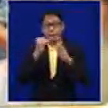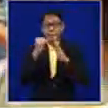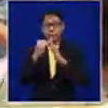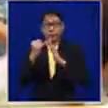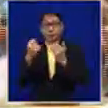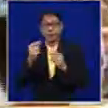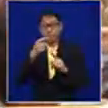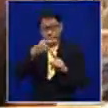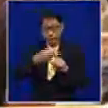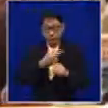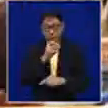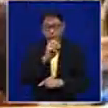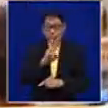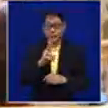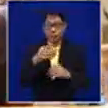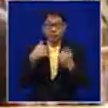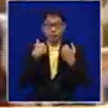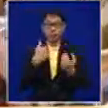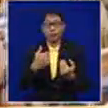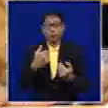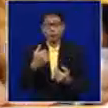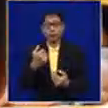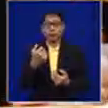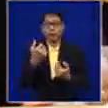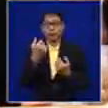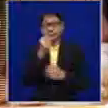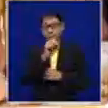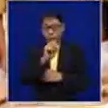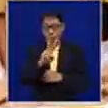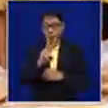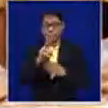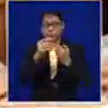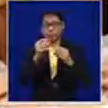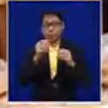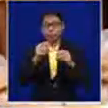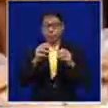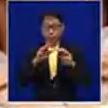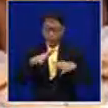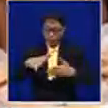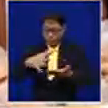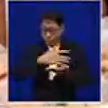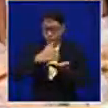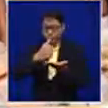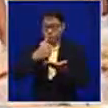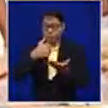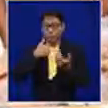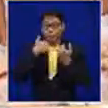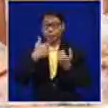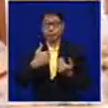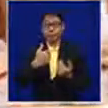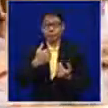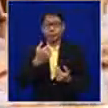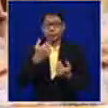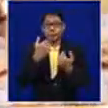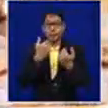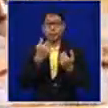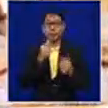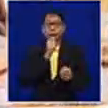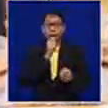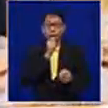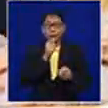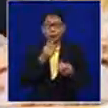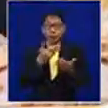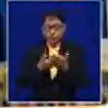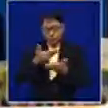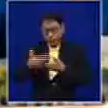เดือนธันวาคมนี้นำร่องในจังหวัด12เมืองต้องห้ามพลาดและสมุทรสงครามก็เป็นหนึ่งในนั้นด้วยนะคะนี่ค่ะ ก็จะมีอาหารการกินมา